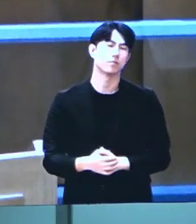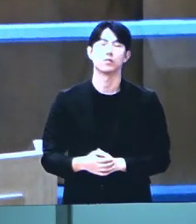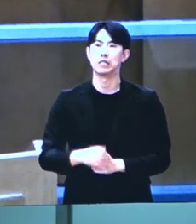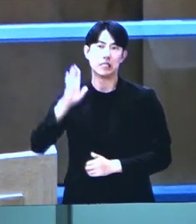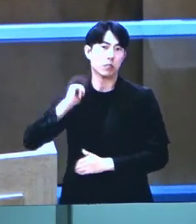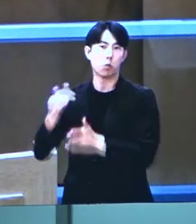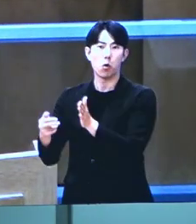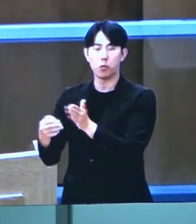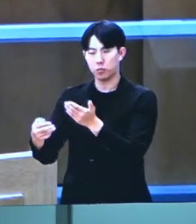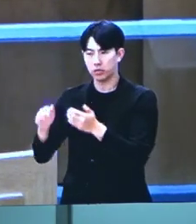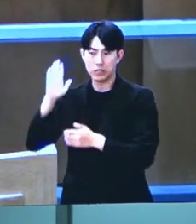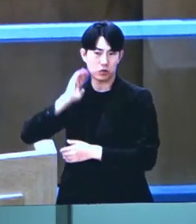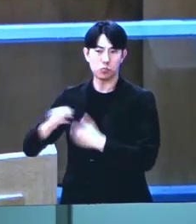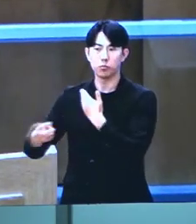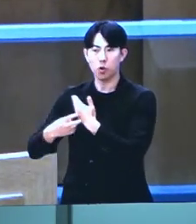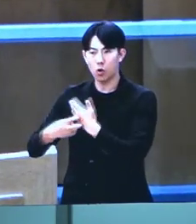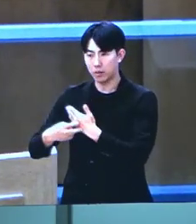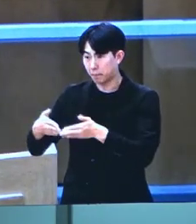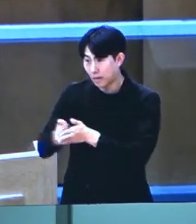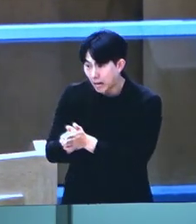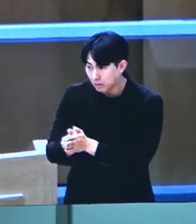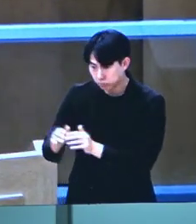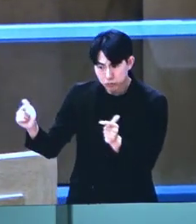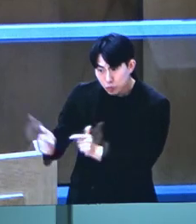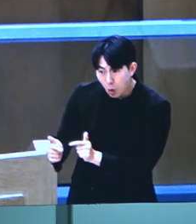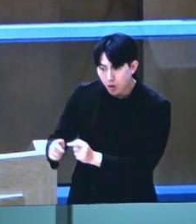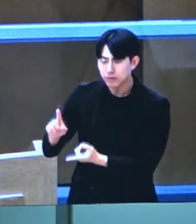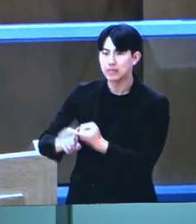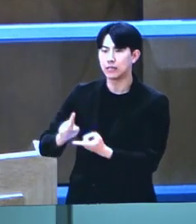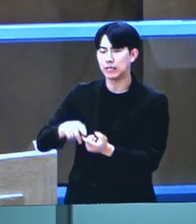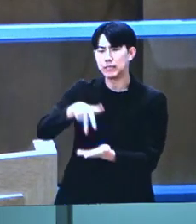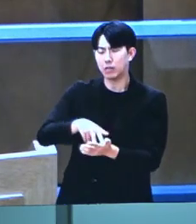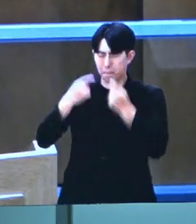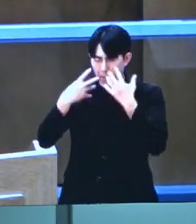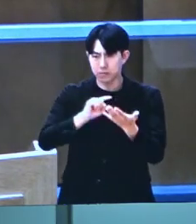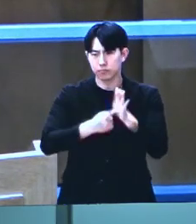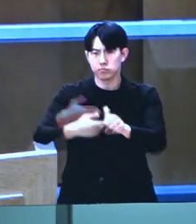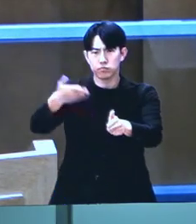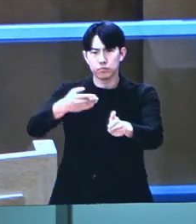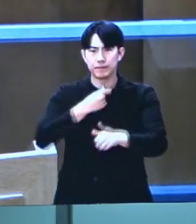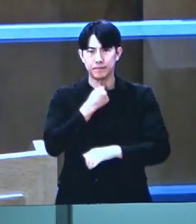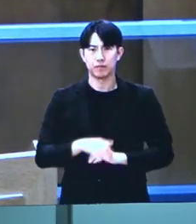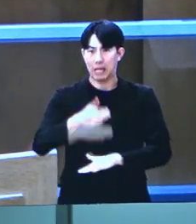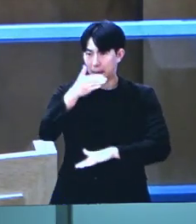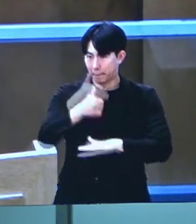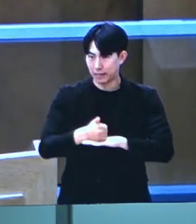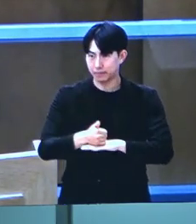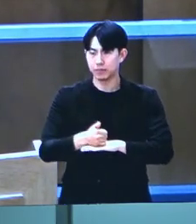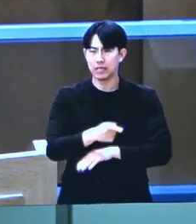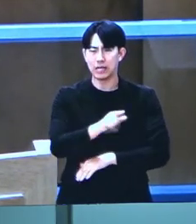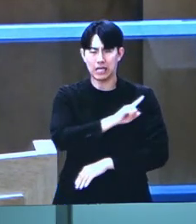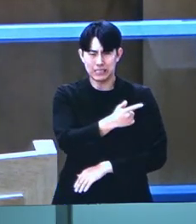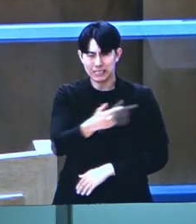병원 존치 축소 여부에 대해 명확한 입장 표명을 촉구합니다. 마지막으로 가장 크게 우려되는